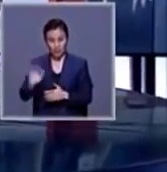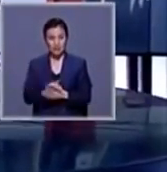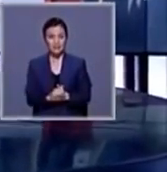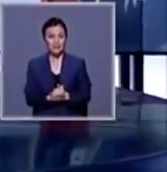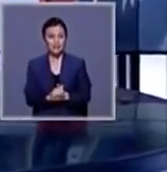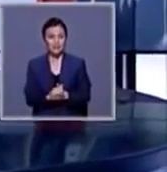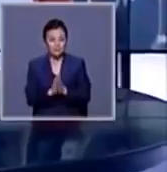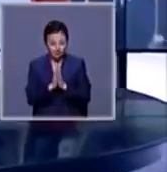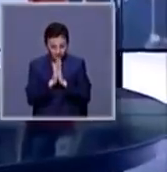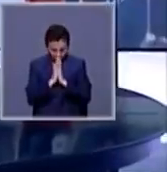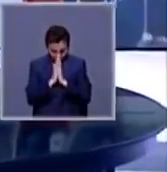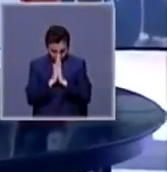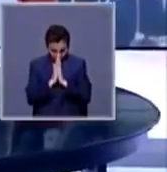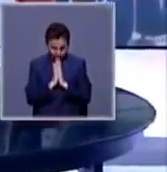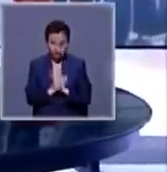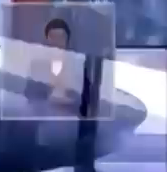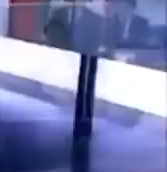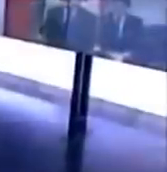วัสดีค่ะ